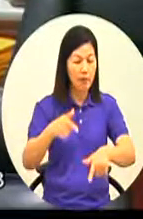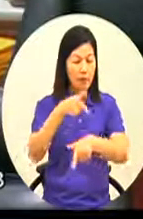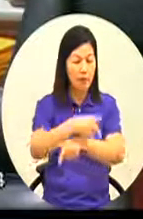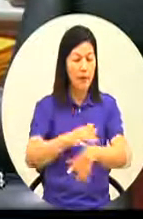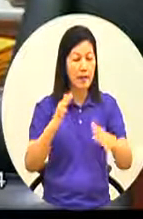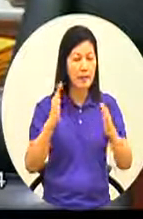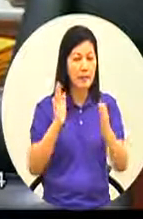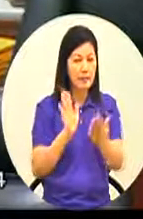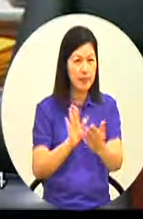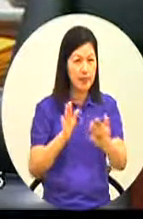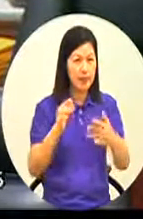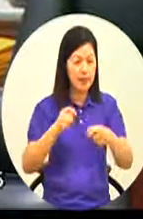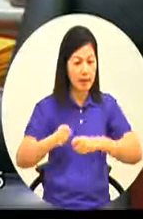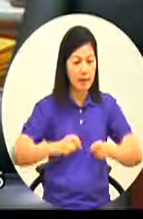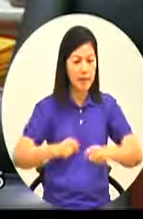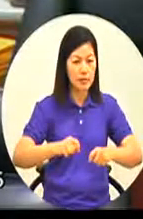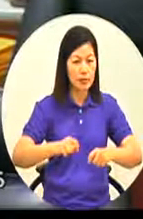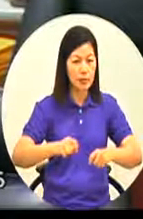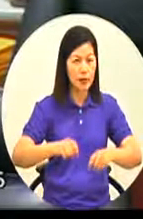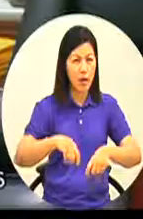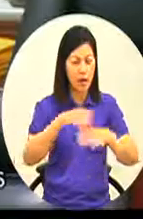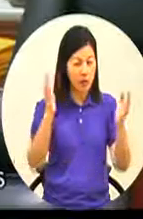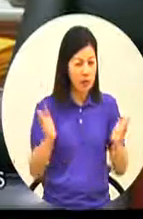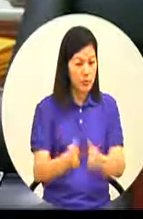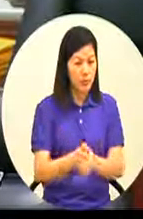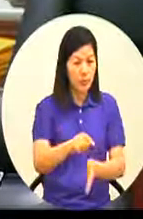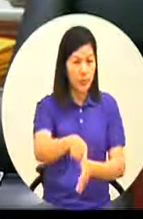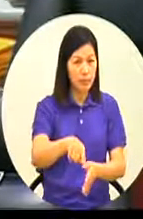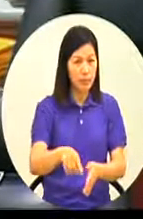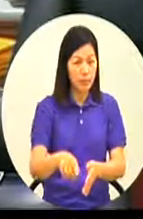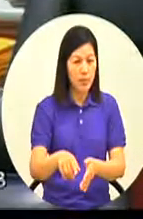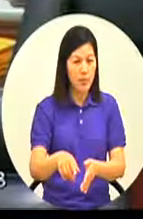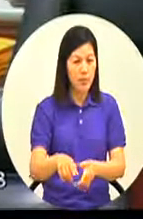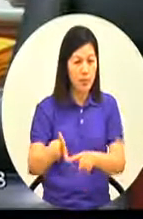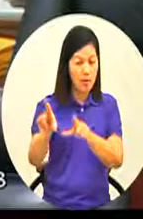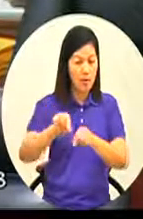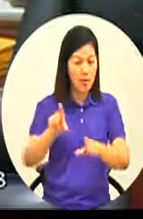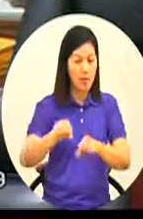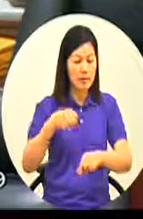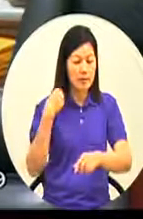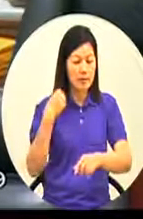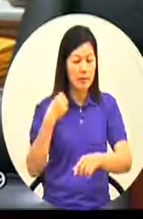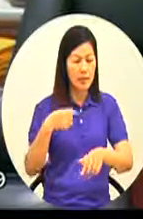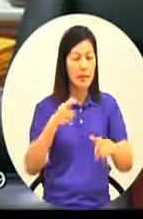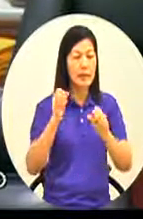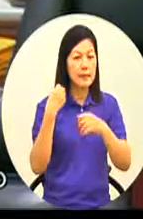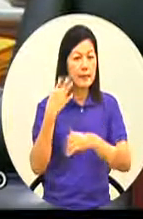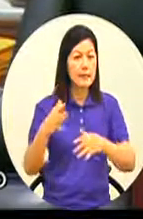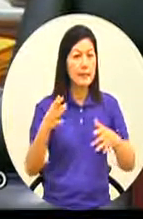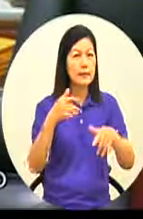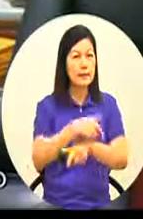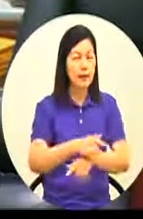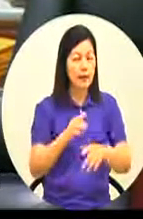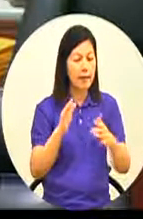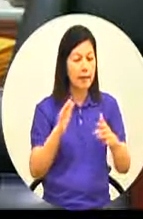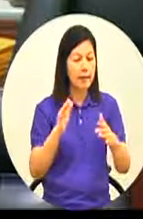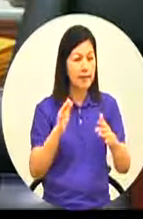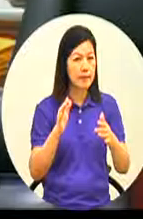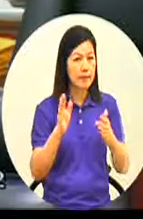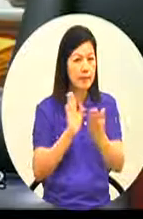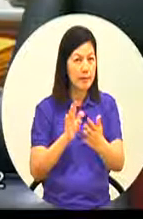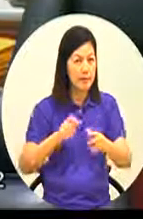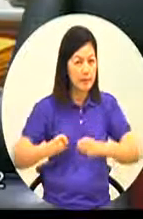我们应该整条来迎合我们的新政府的新南向政策。那我是希望说，我们再